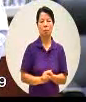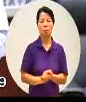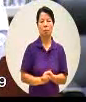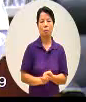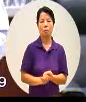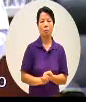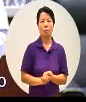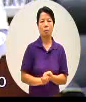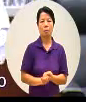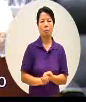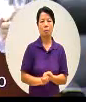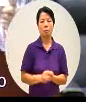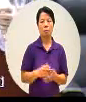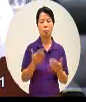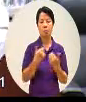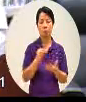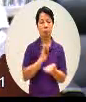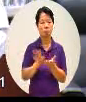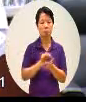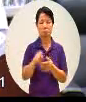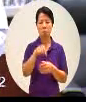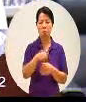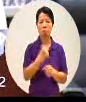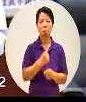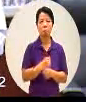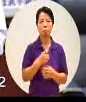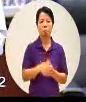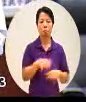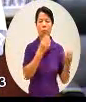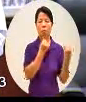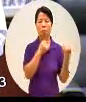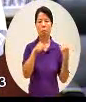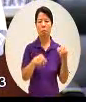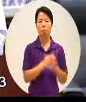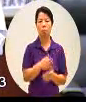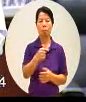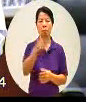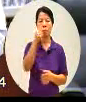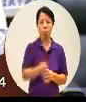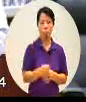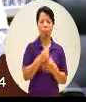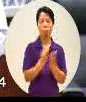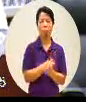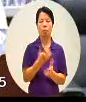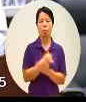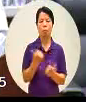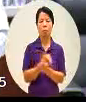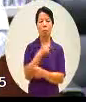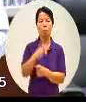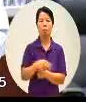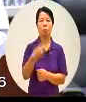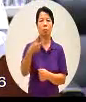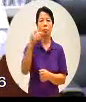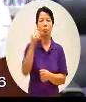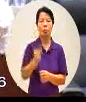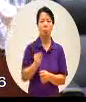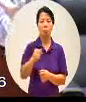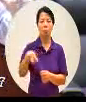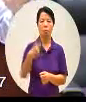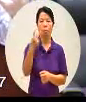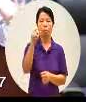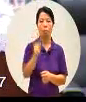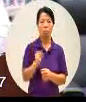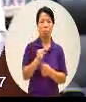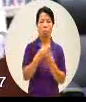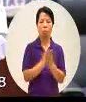哦、那天萧议员说啊，他有可能用一亿就可以代替这个一两百亿的工程、啊、那今天